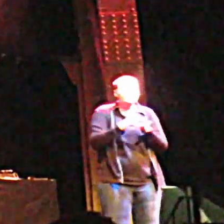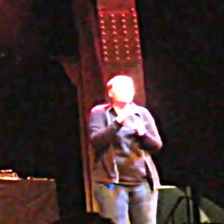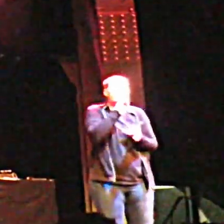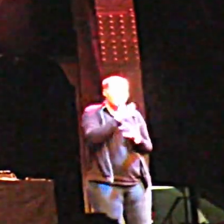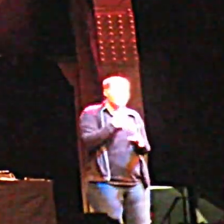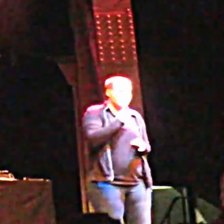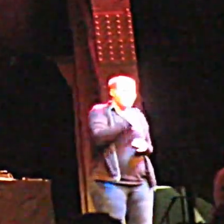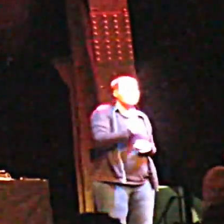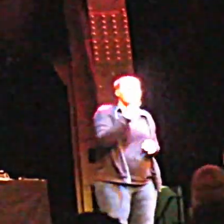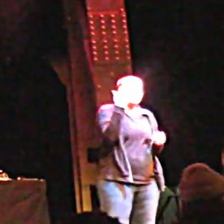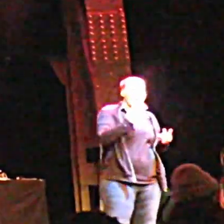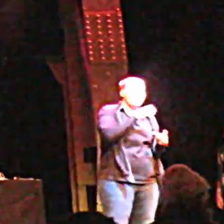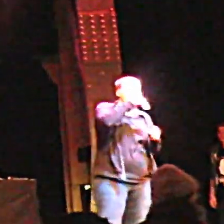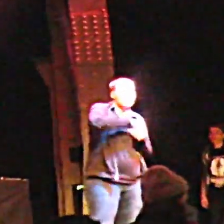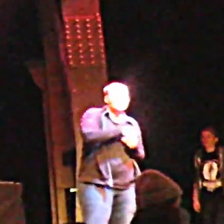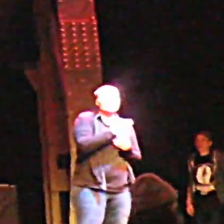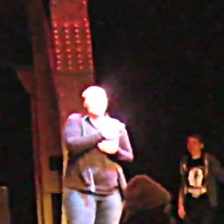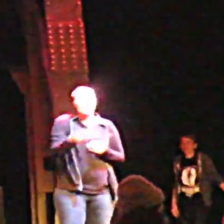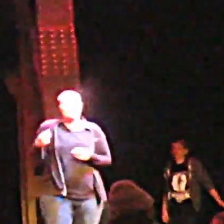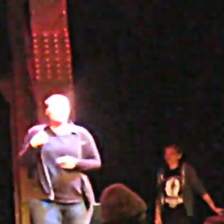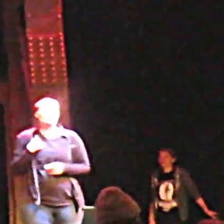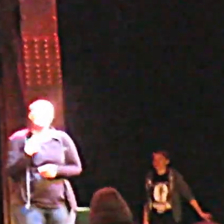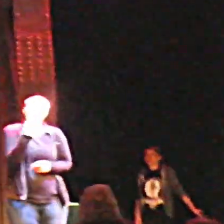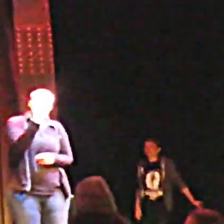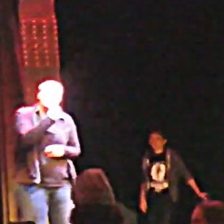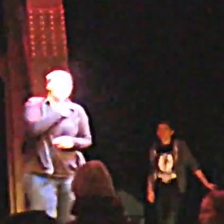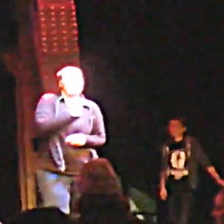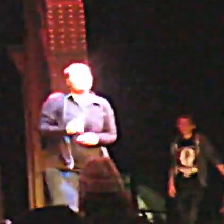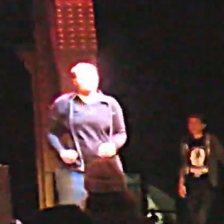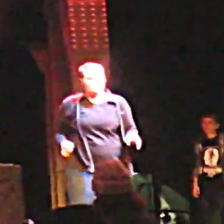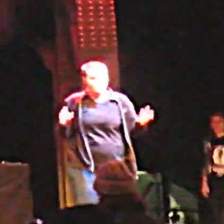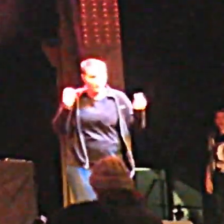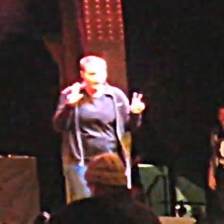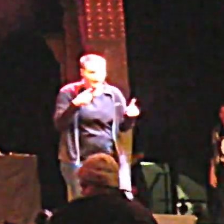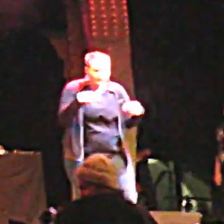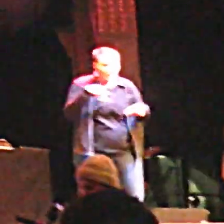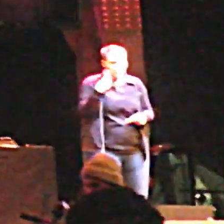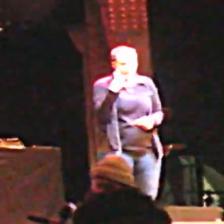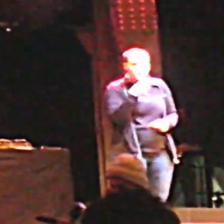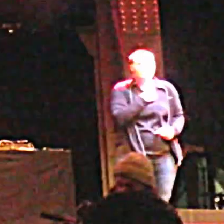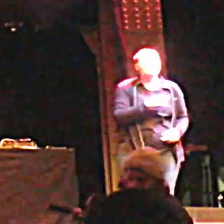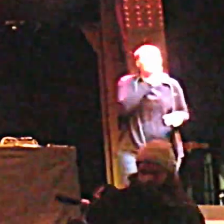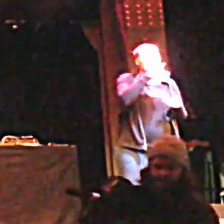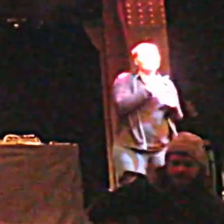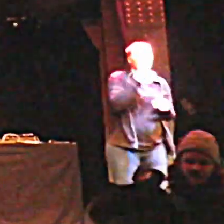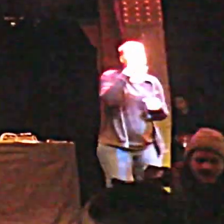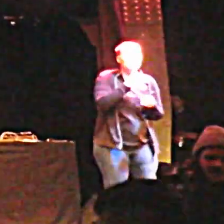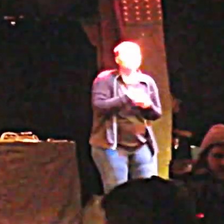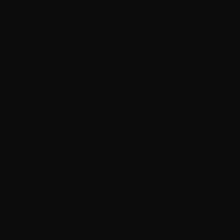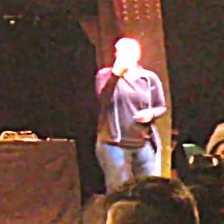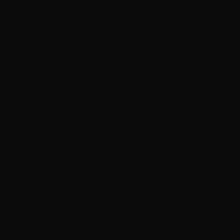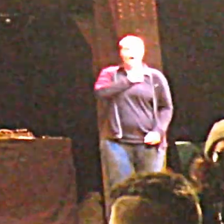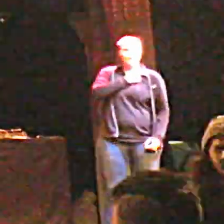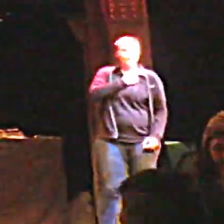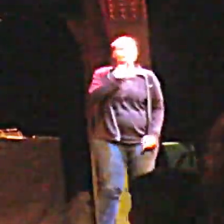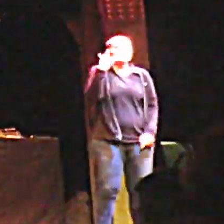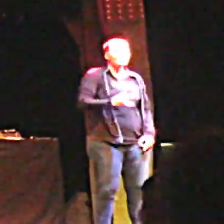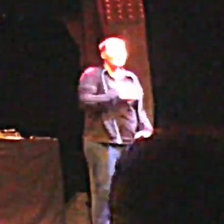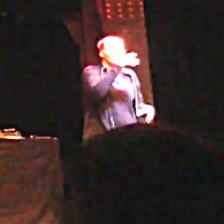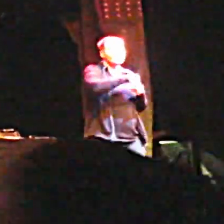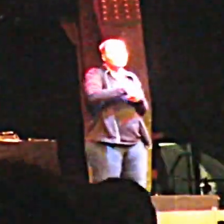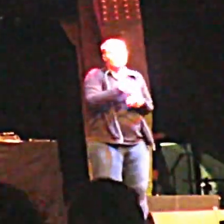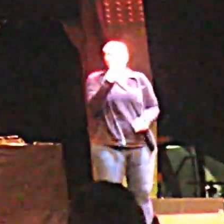Rapklusion, dann gebt ihr mir ein One Love. Okay? Rapklusion. One Love.